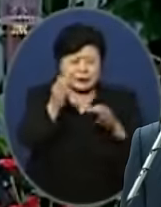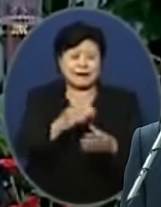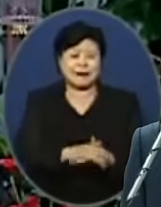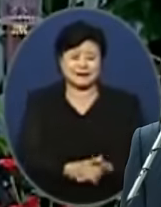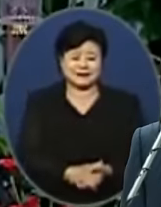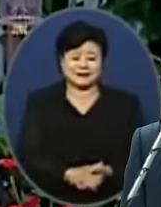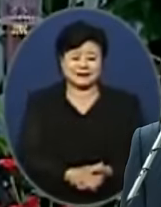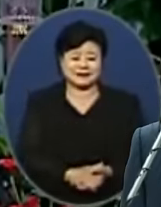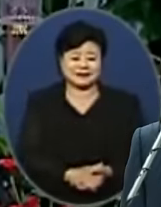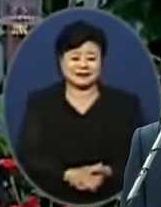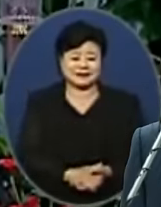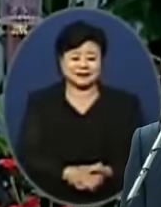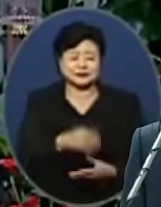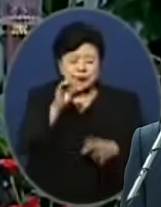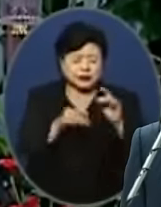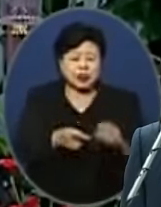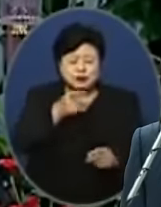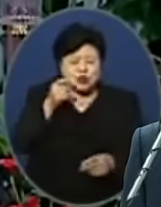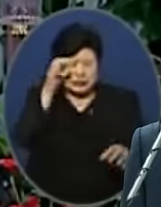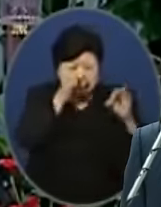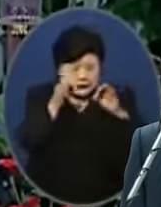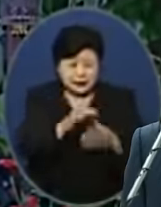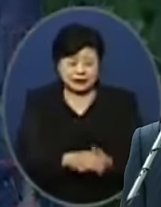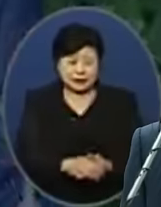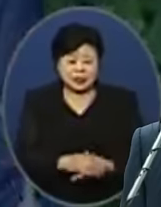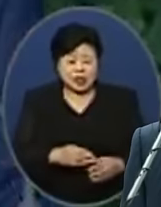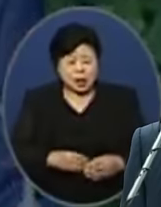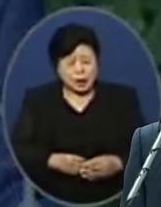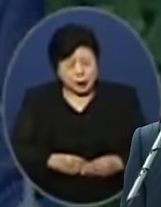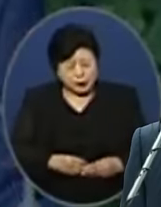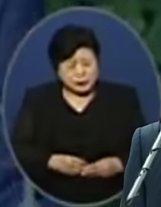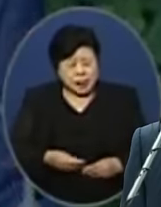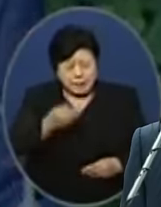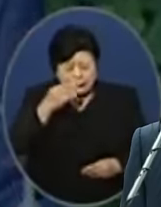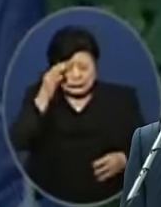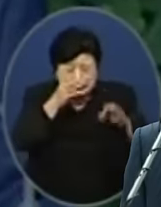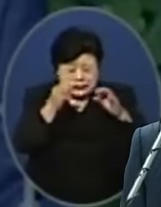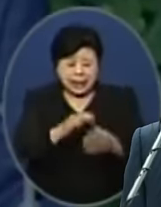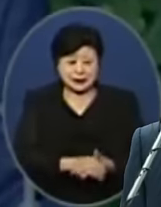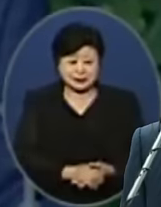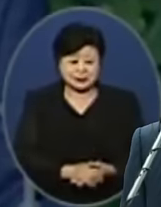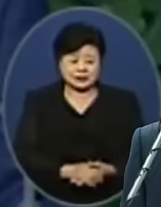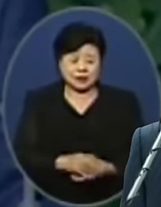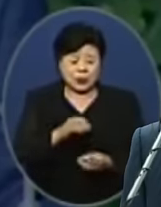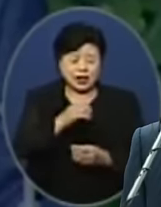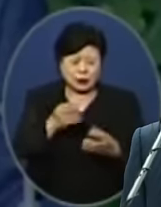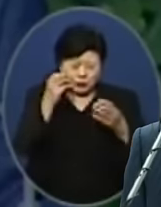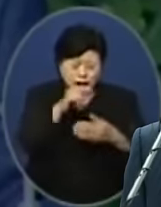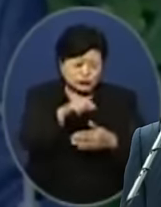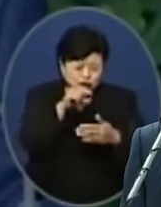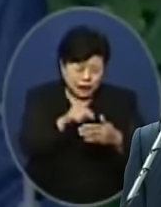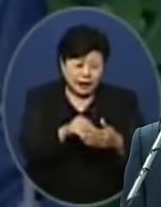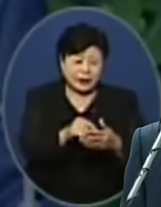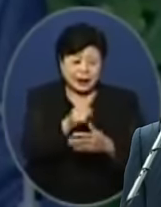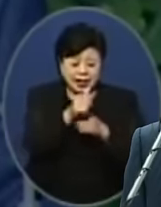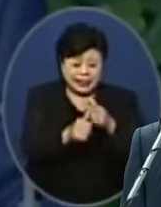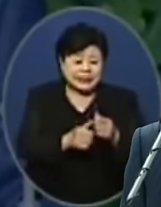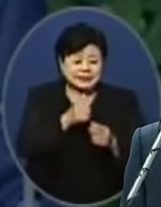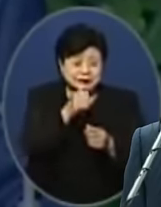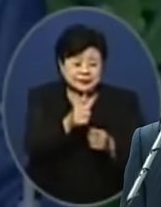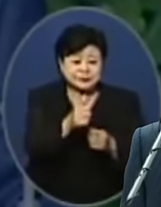목마른 사람이 물을 찾고 배고픈 사람이 밥을 찾지 환난과 고난 중에서